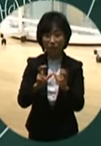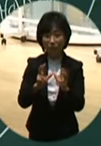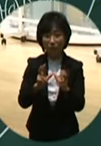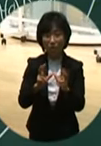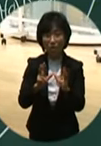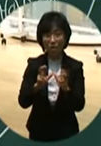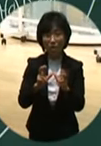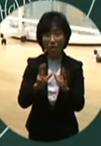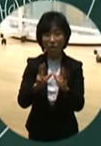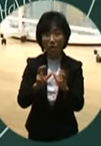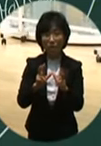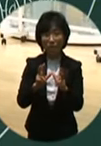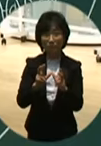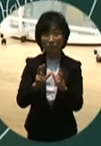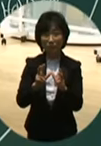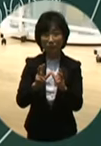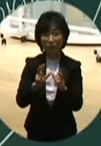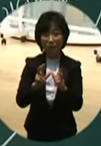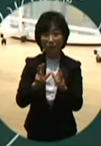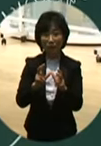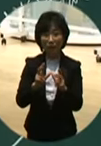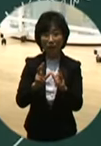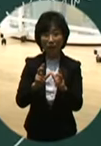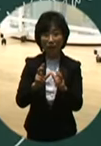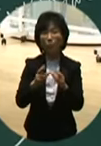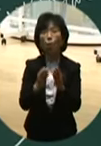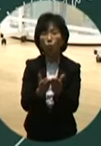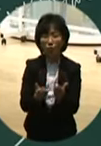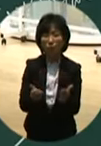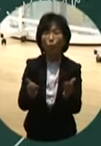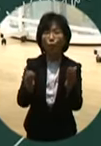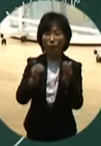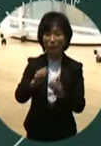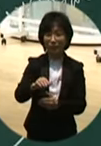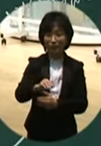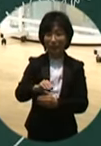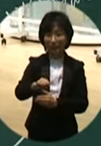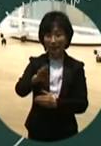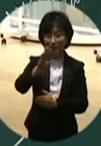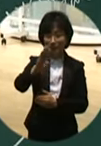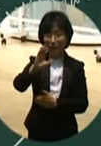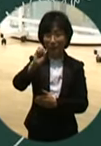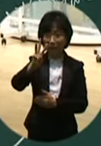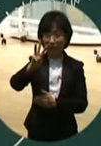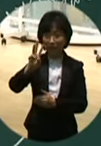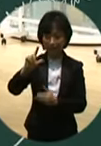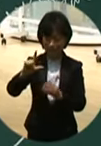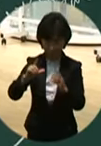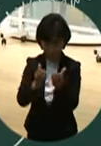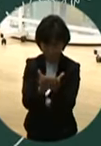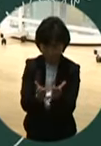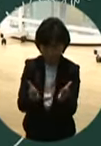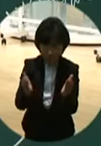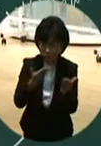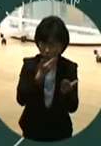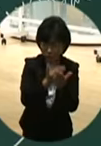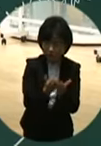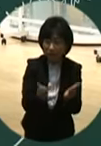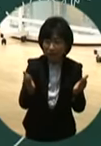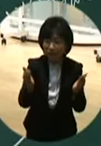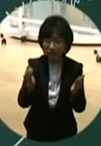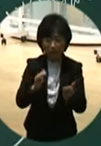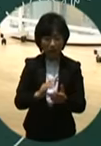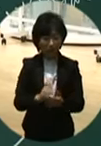Precious Ball. Precious Ball이면 귀중한 그릇이다 이거죠. So Precious Ball, so it's a very precious bowl. 그 내용 보면